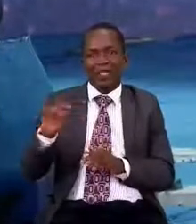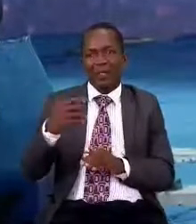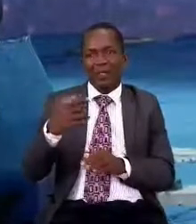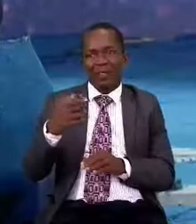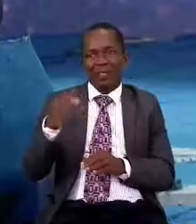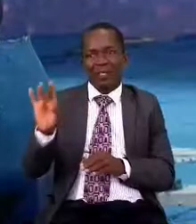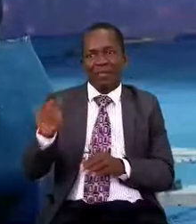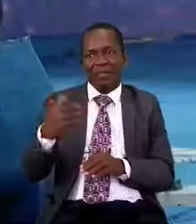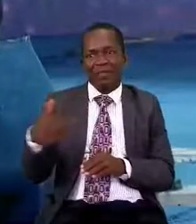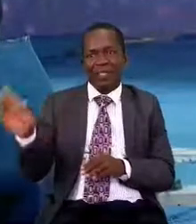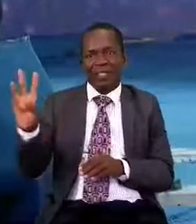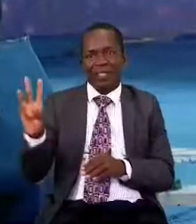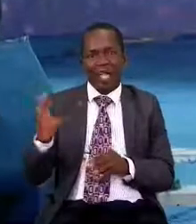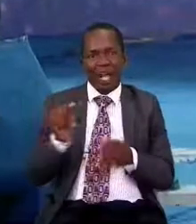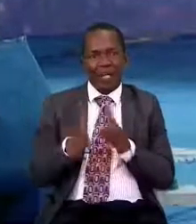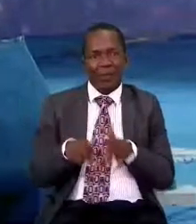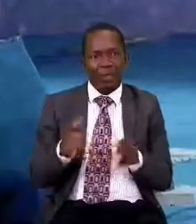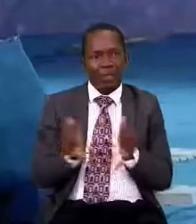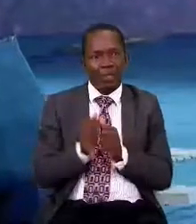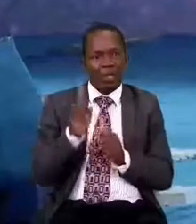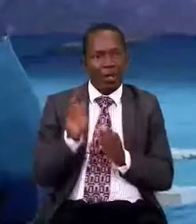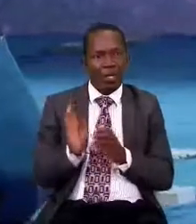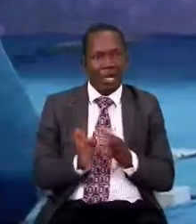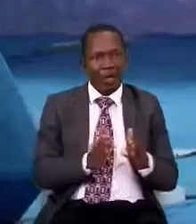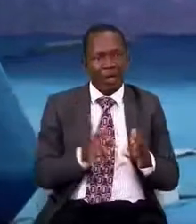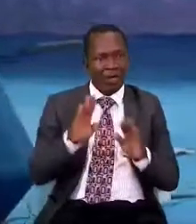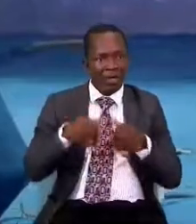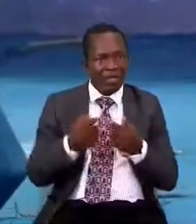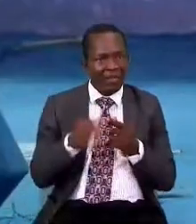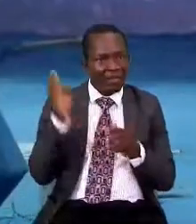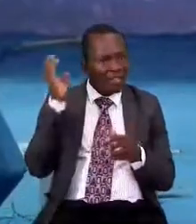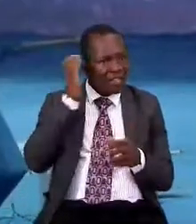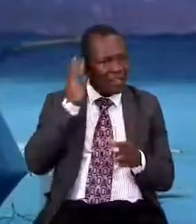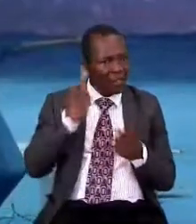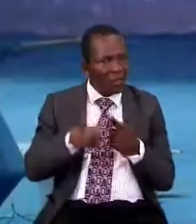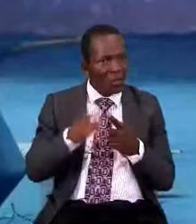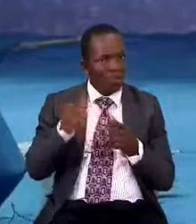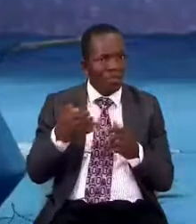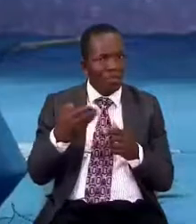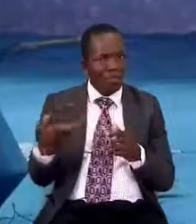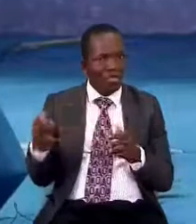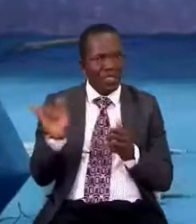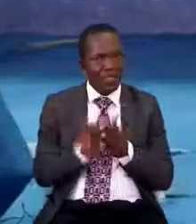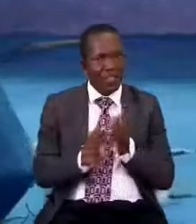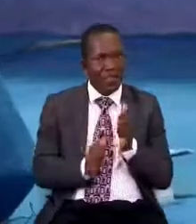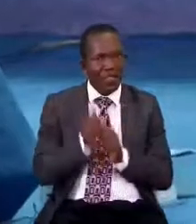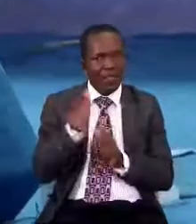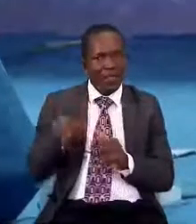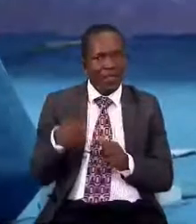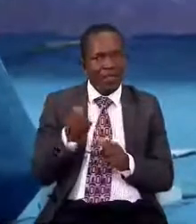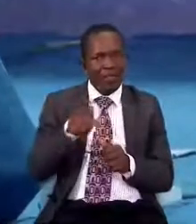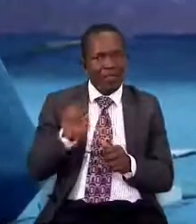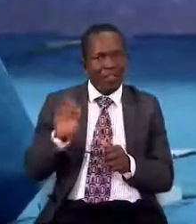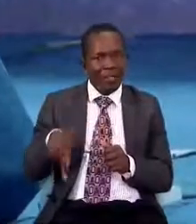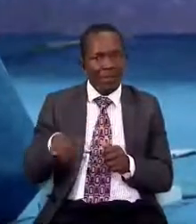Philippe lorsqu'elles apprirent et virent les miracles qu'il faisait. Les gens